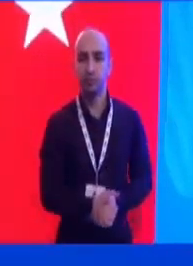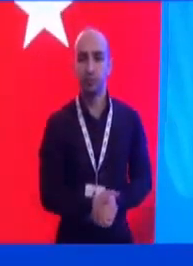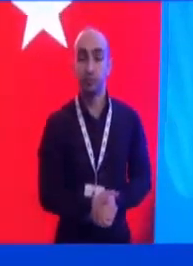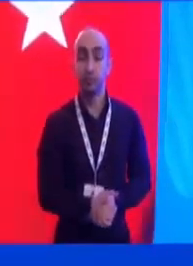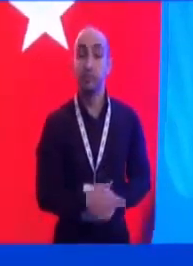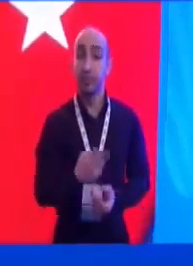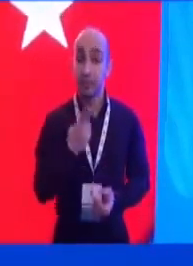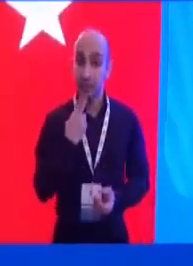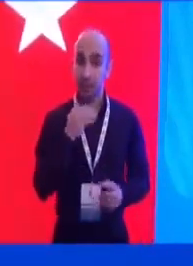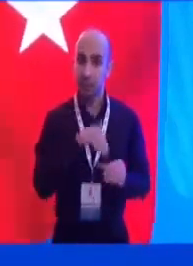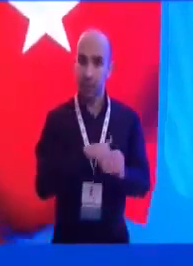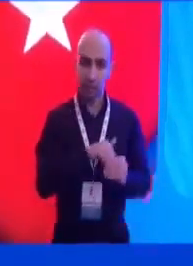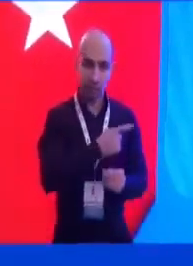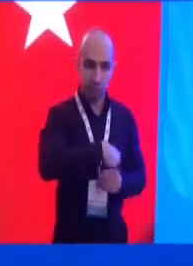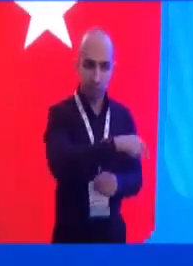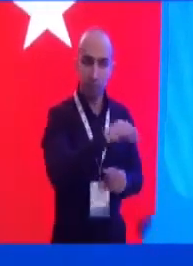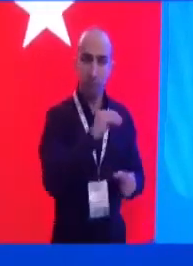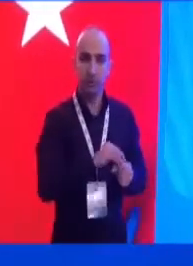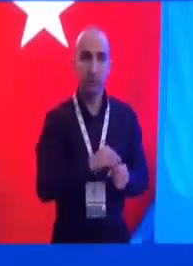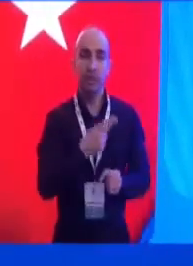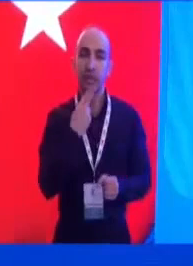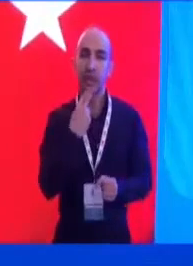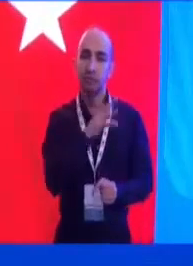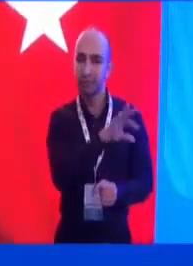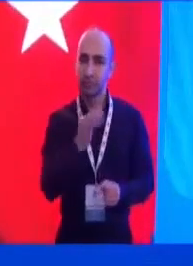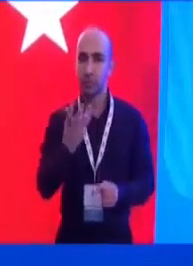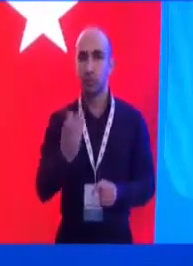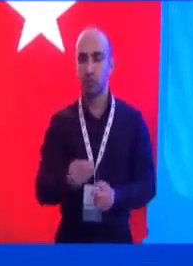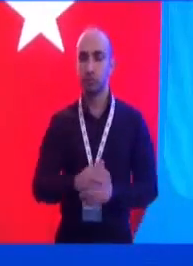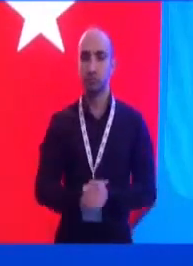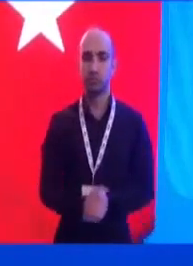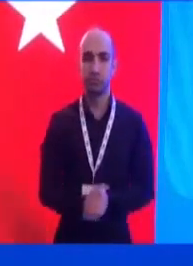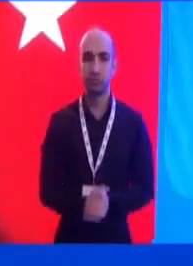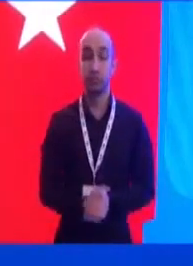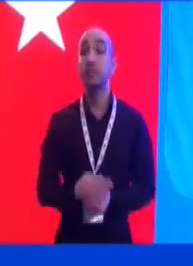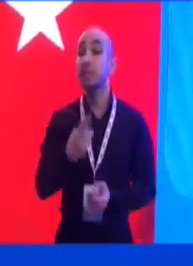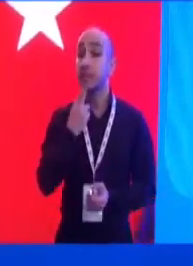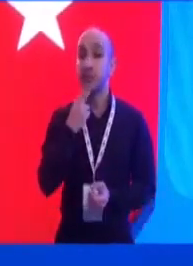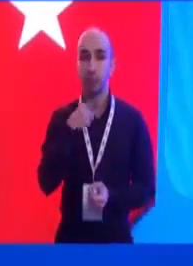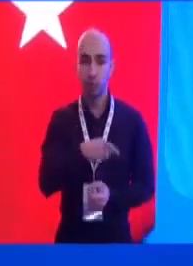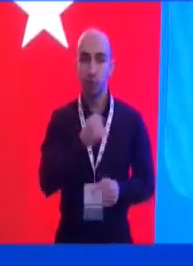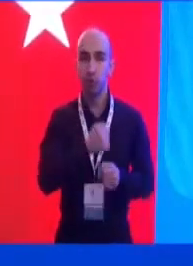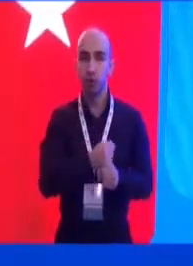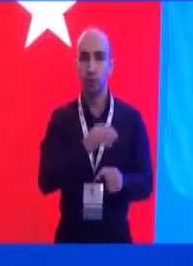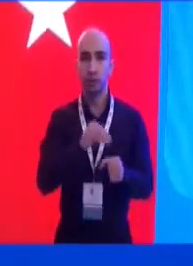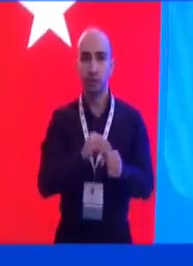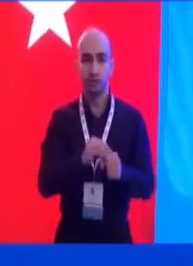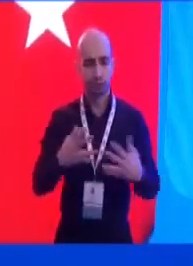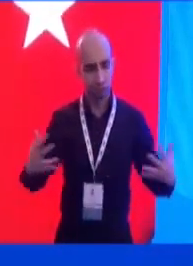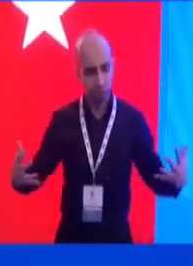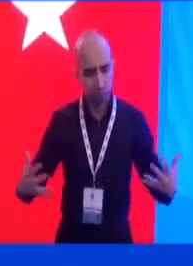Kadın partililer aracılığıyla kadın seçmene ulaşmak. Kadınlar bu göreve dört elle